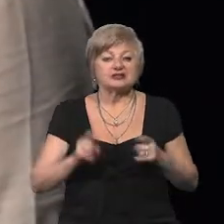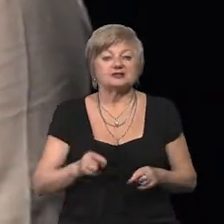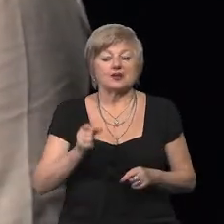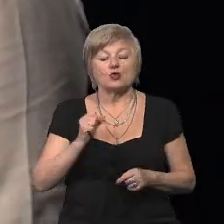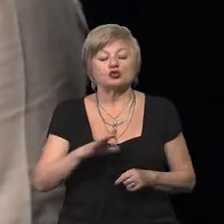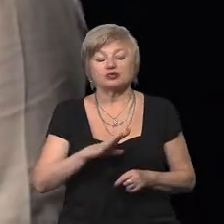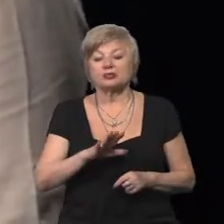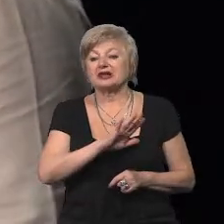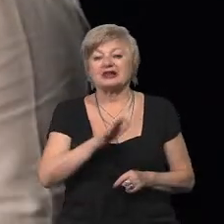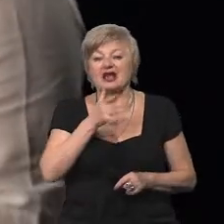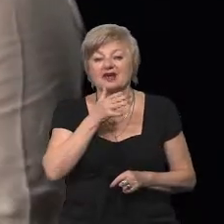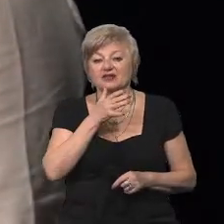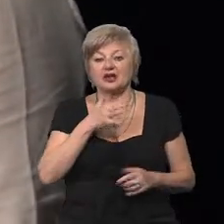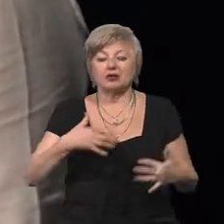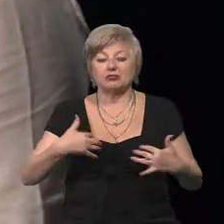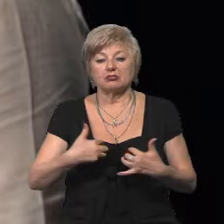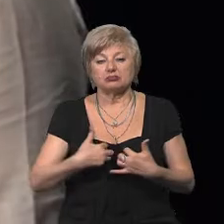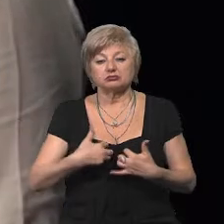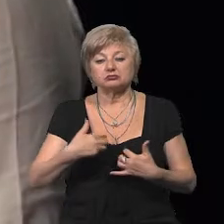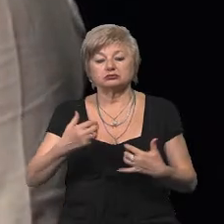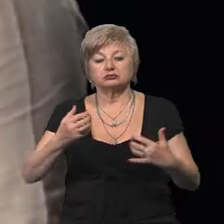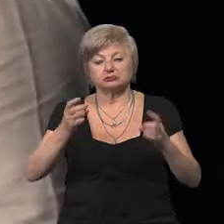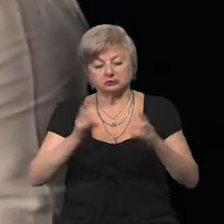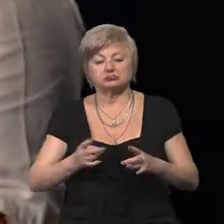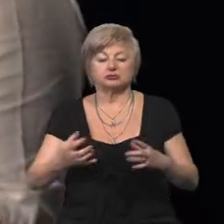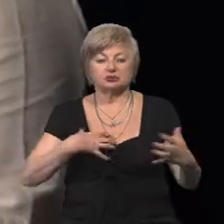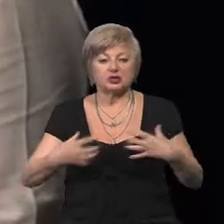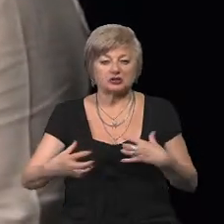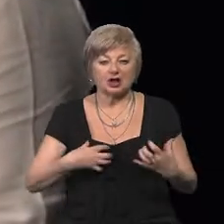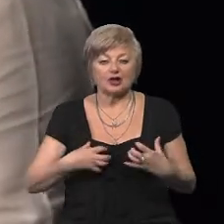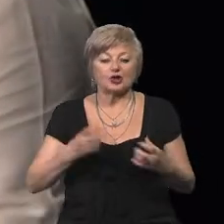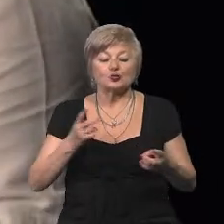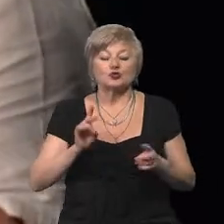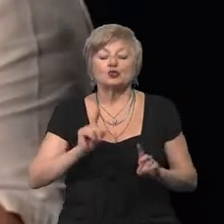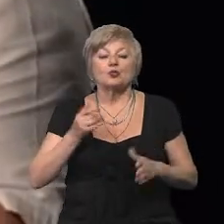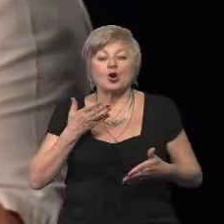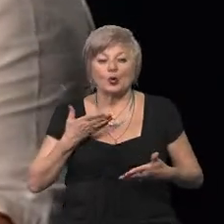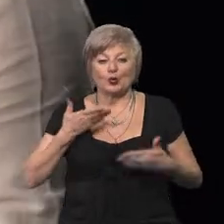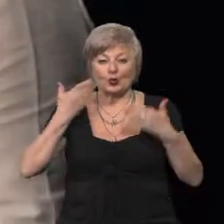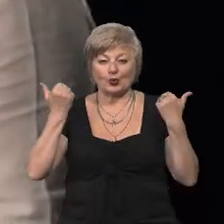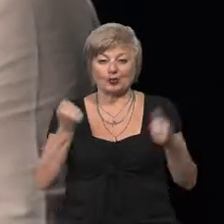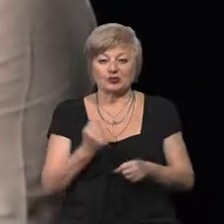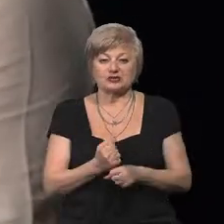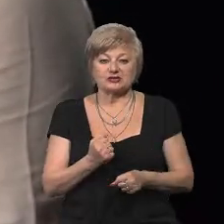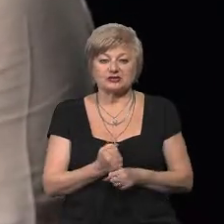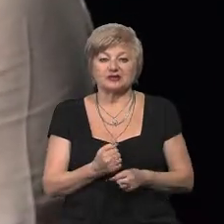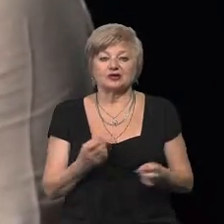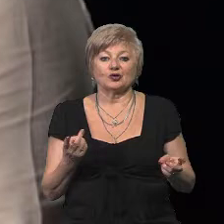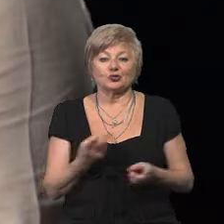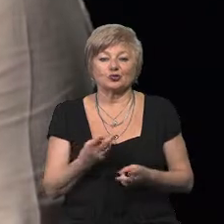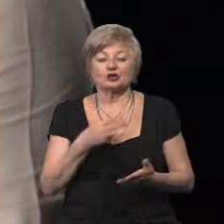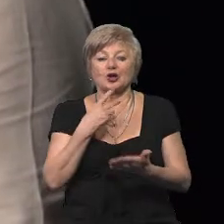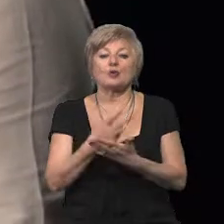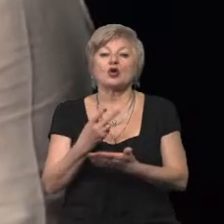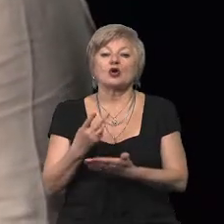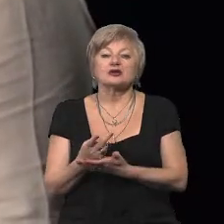драмы, немножко облегчить какие-то материалы, но при этом, чтобы было серьезно. И это сразу показать в рекламной кампании. То есть они